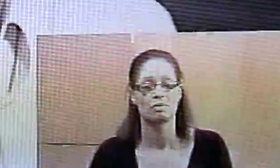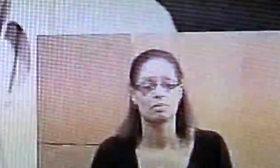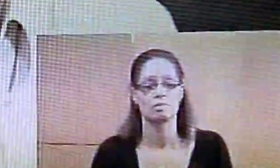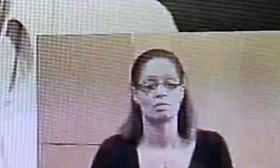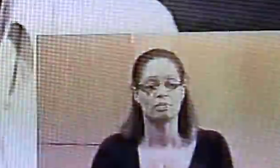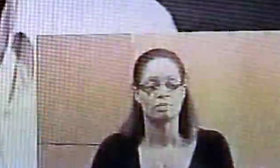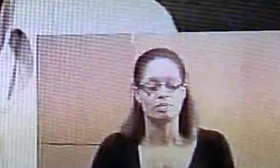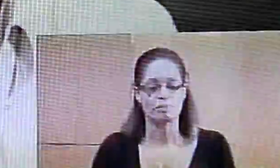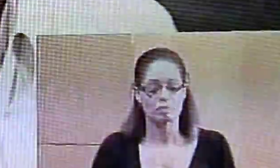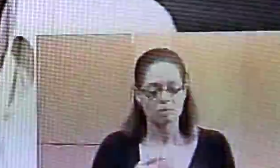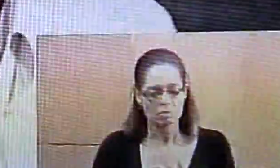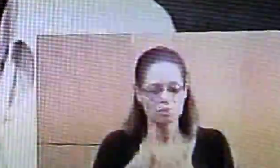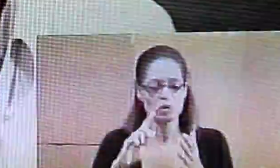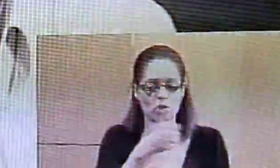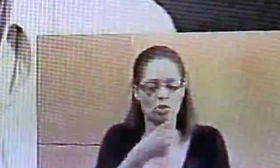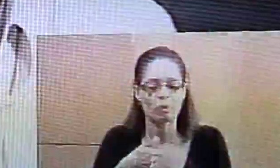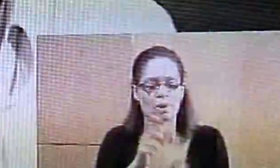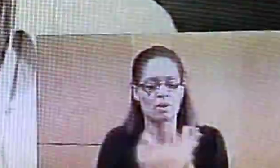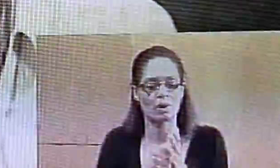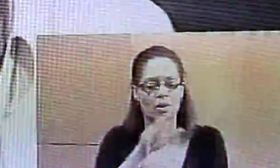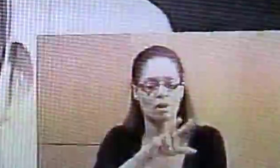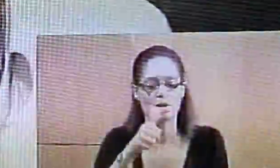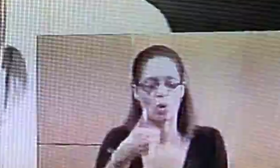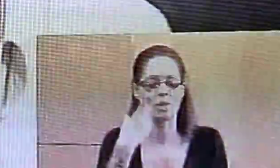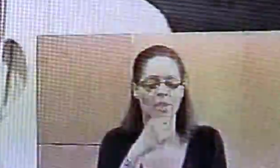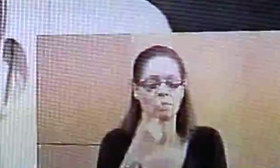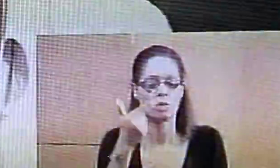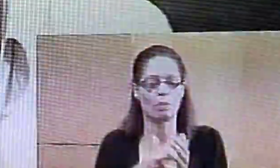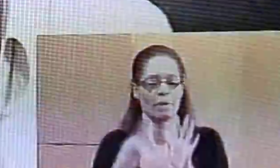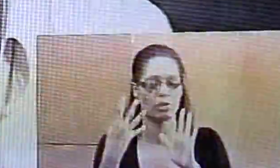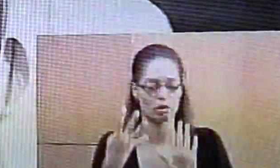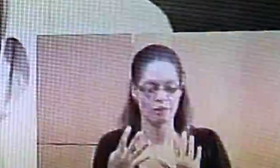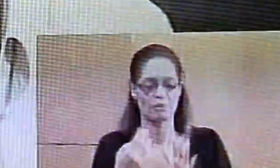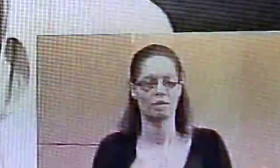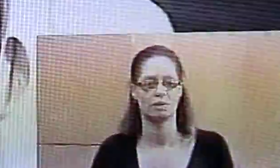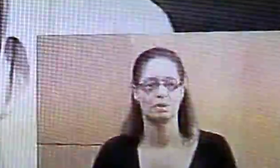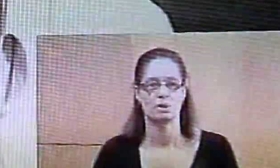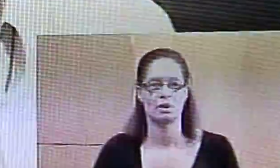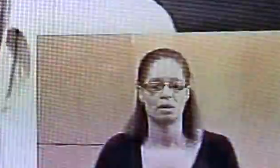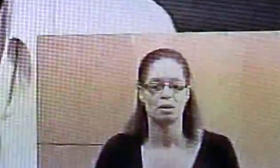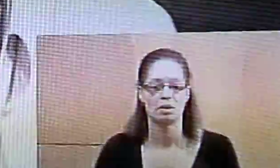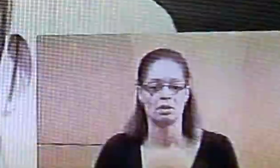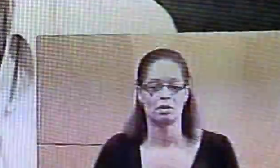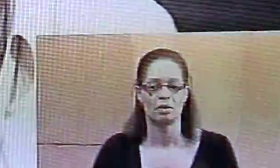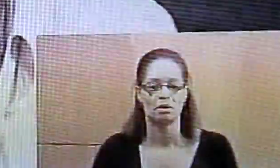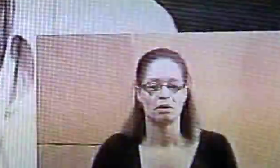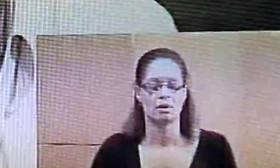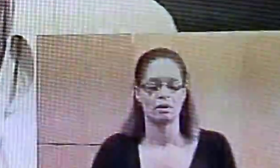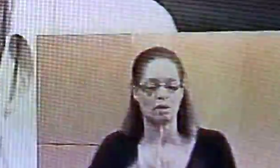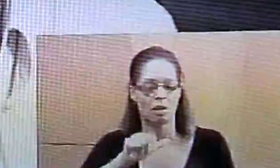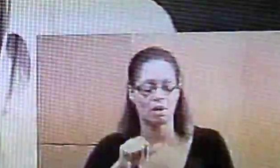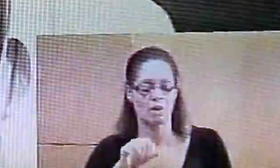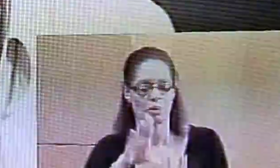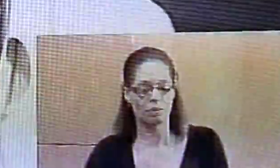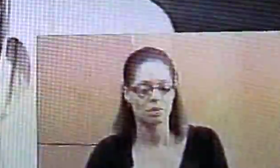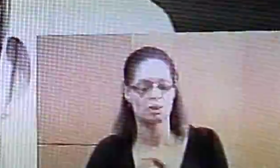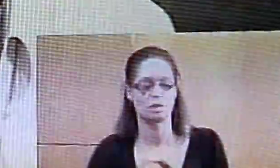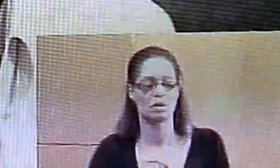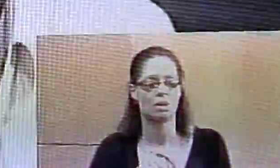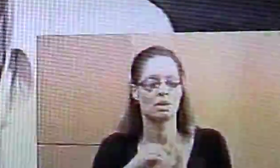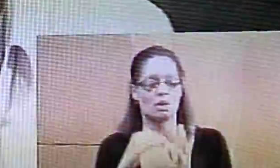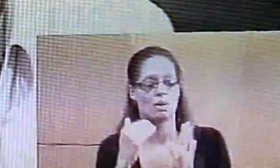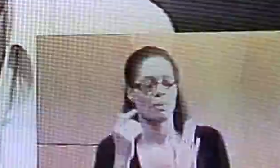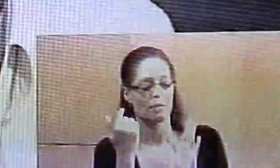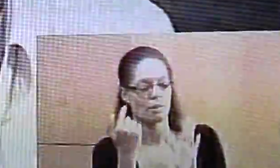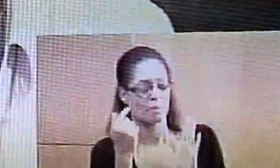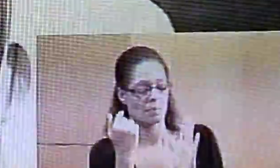ce n'est qu'au 31 décembre 2009 que notamment les principes, écoutez